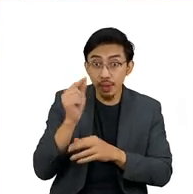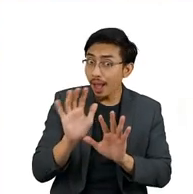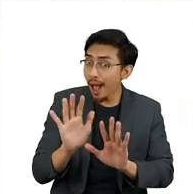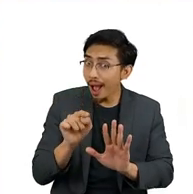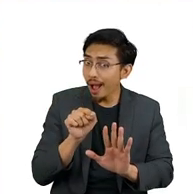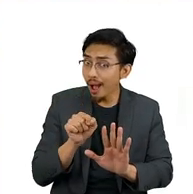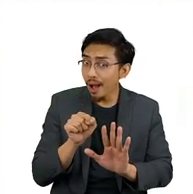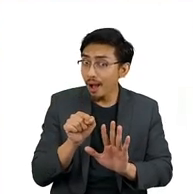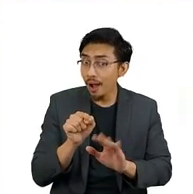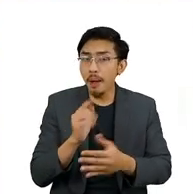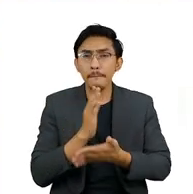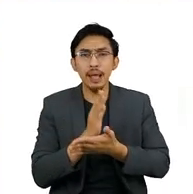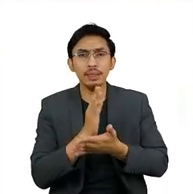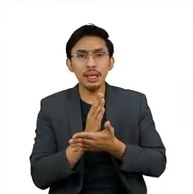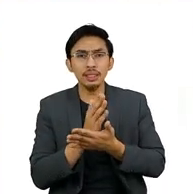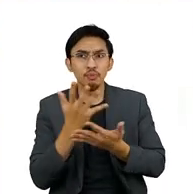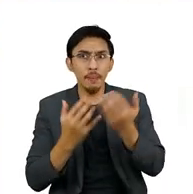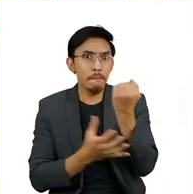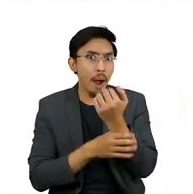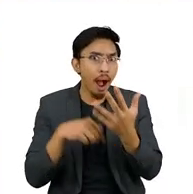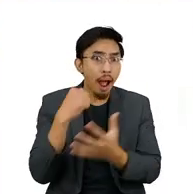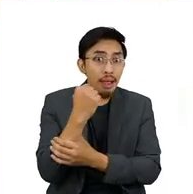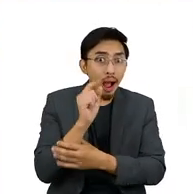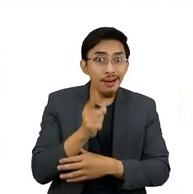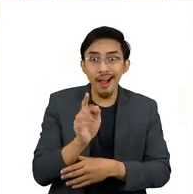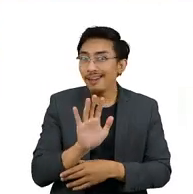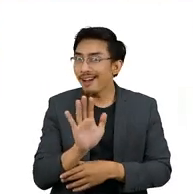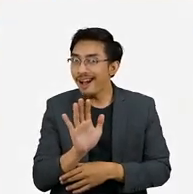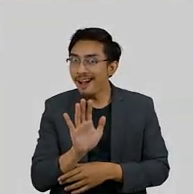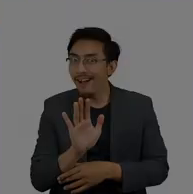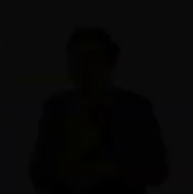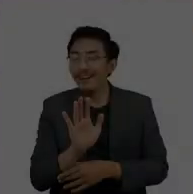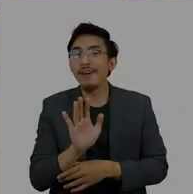dalamnya? Apakah pembatasan ini tidak membahayakan hak itu sendiri?